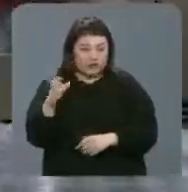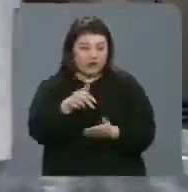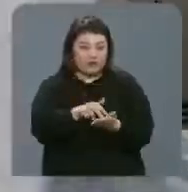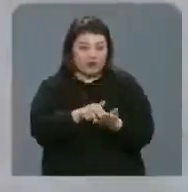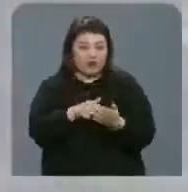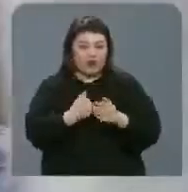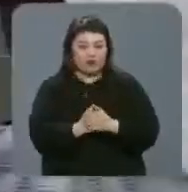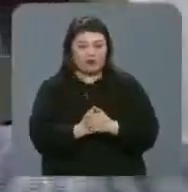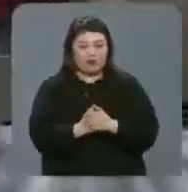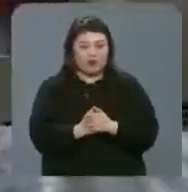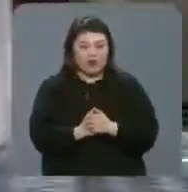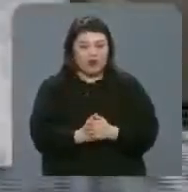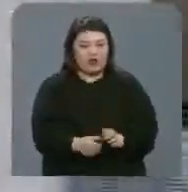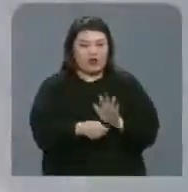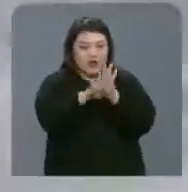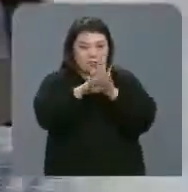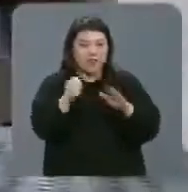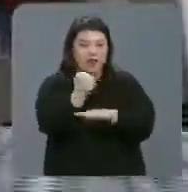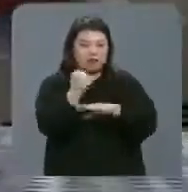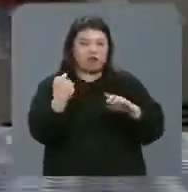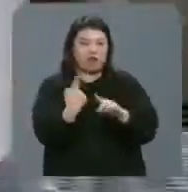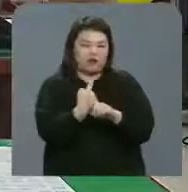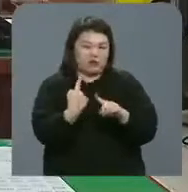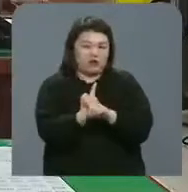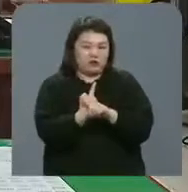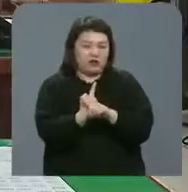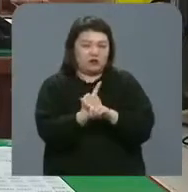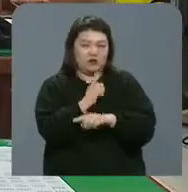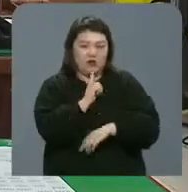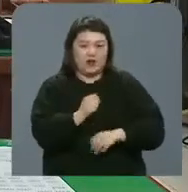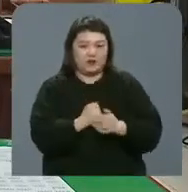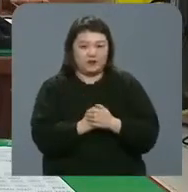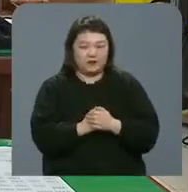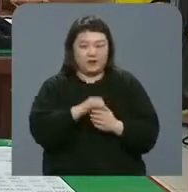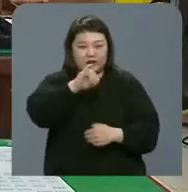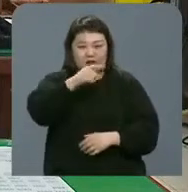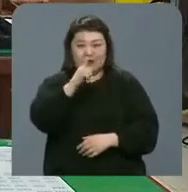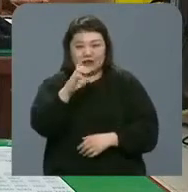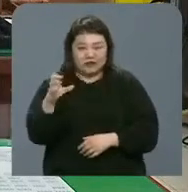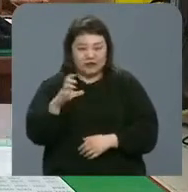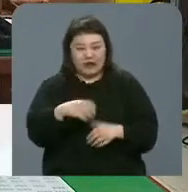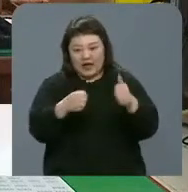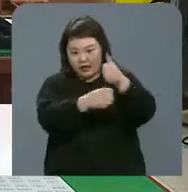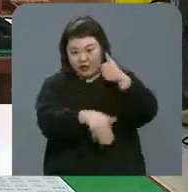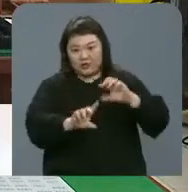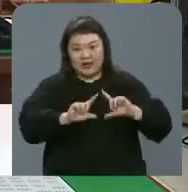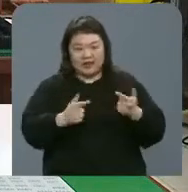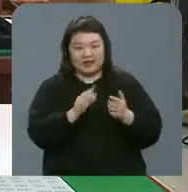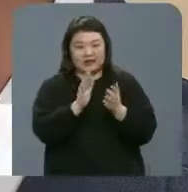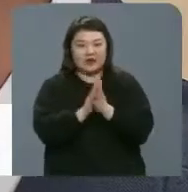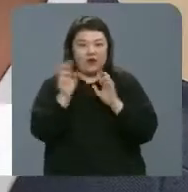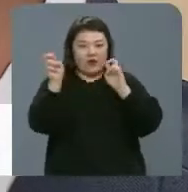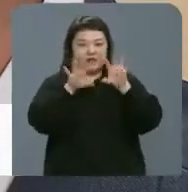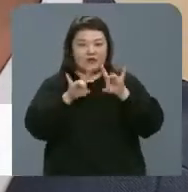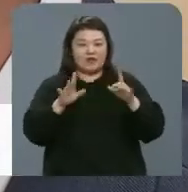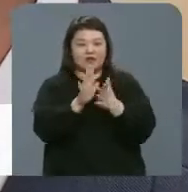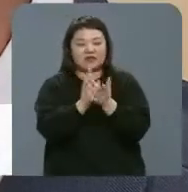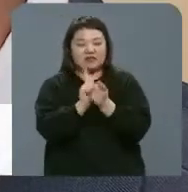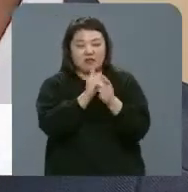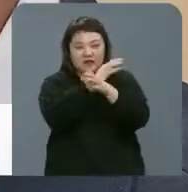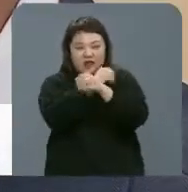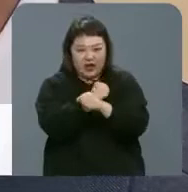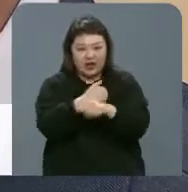물류 입찰 기준을 바꿔야 한다는 지적이 나옵니다 개발 공사가 하도급 이 아닌 업체별 직접 계약을 맺거나